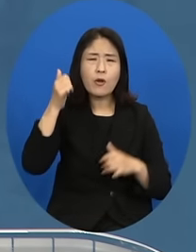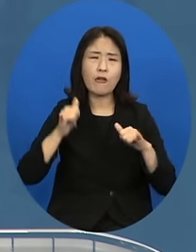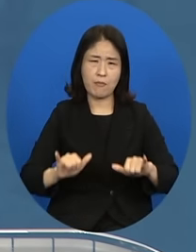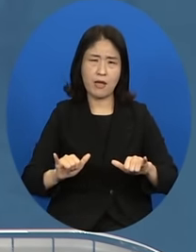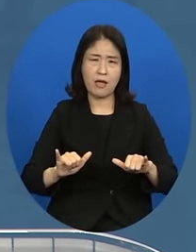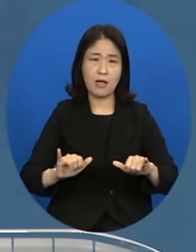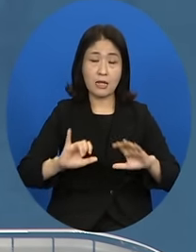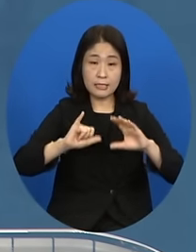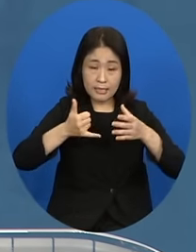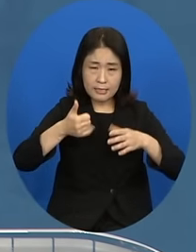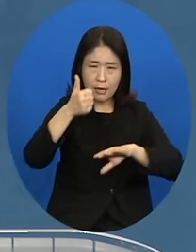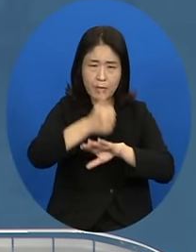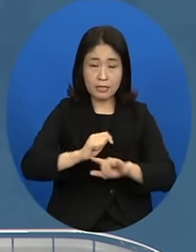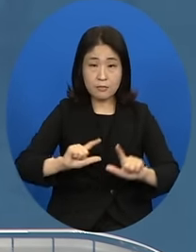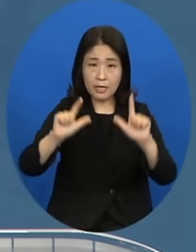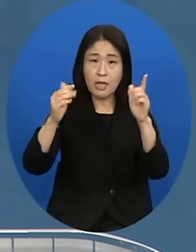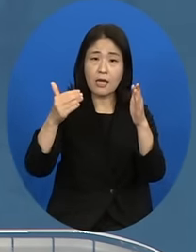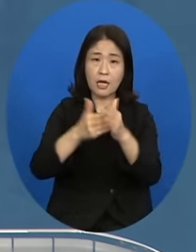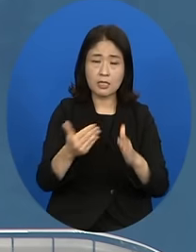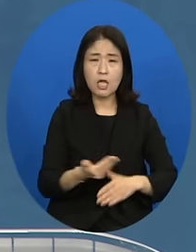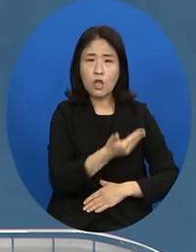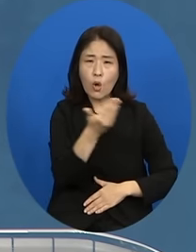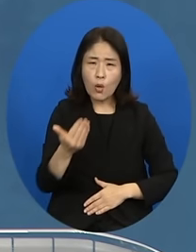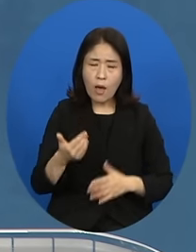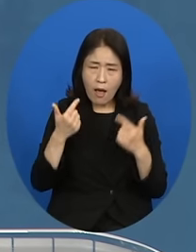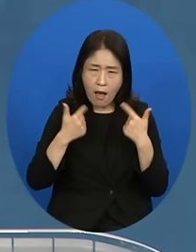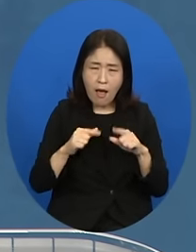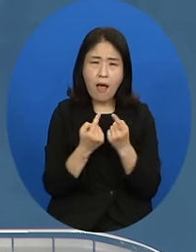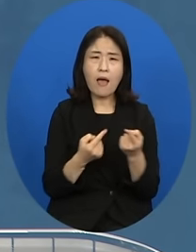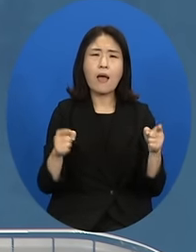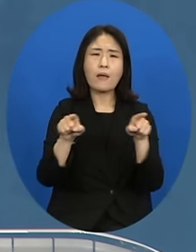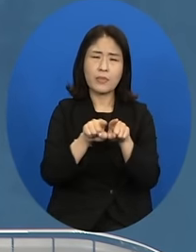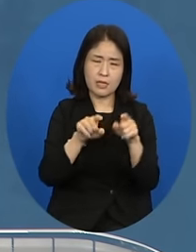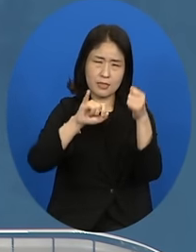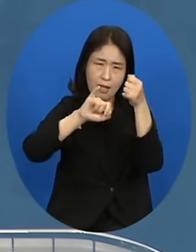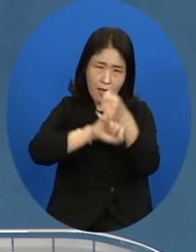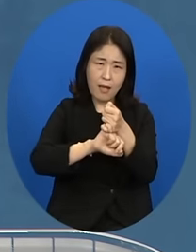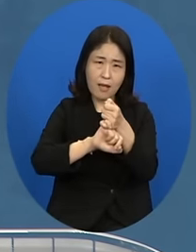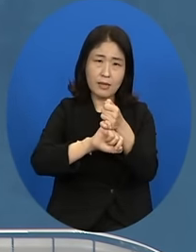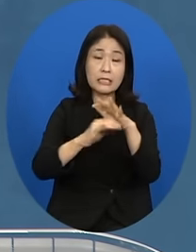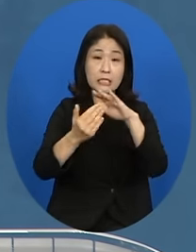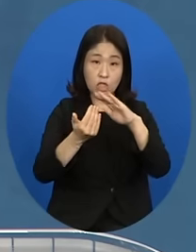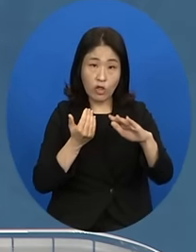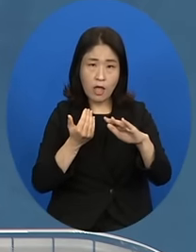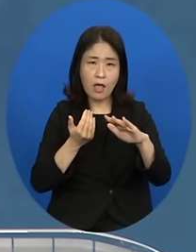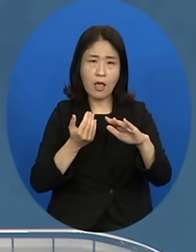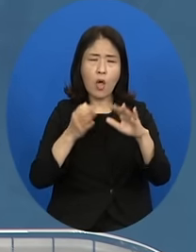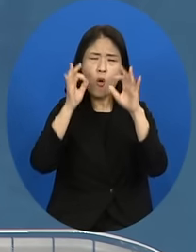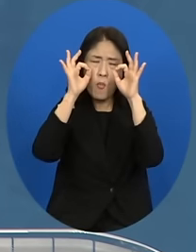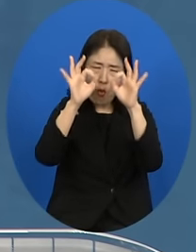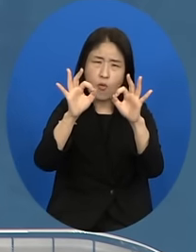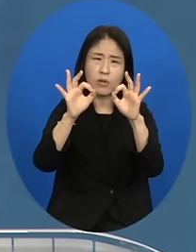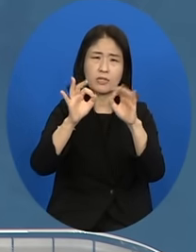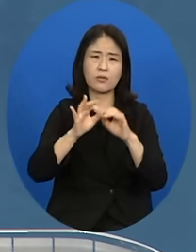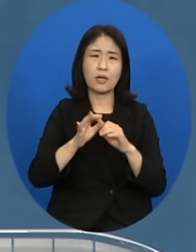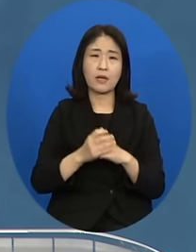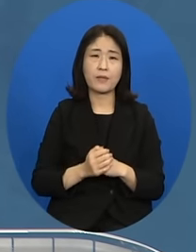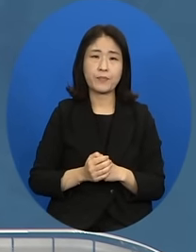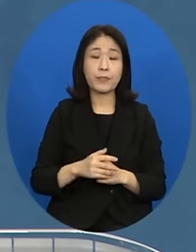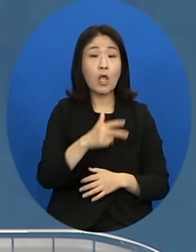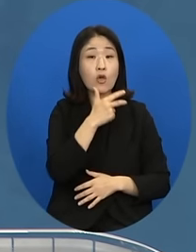세상 끝날까지 너희와 항상 함께 있으리라 라는 이 약속 앞에 볼지어다,